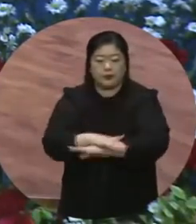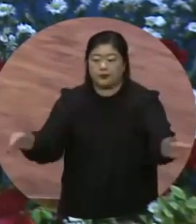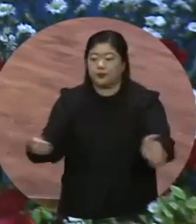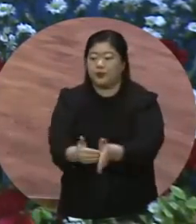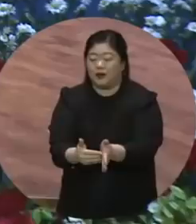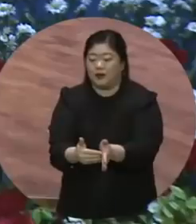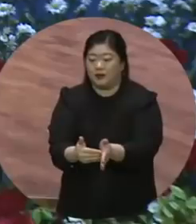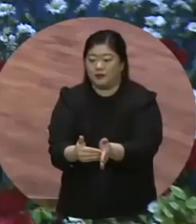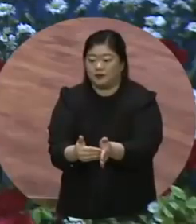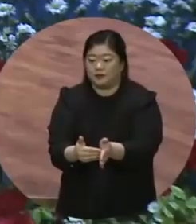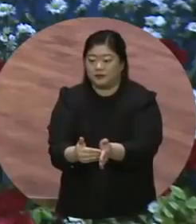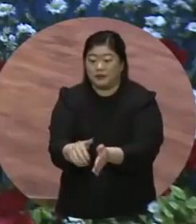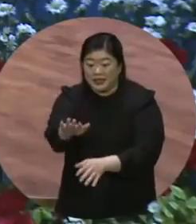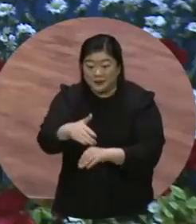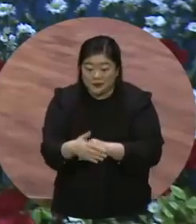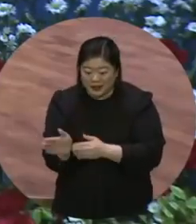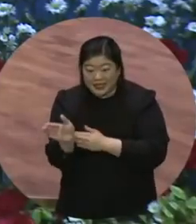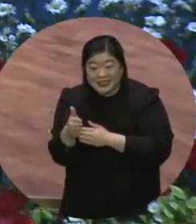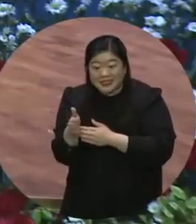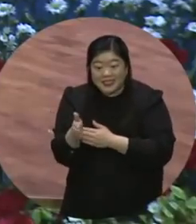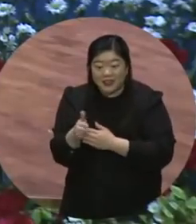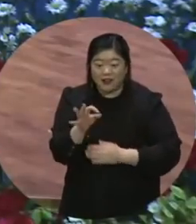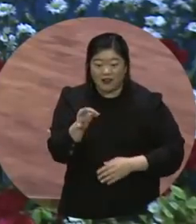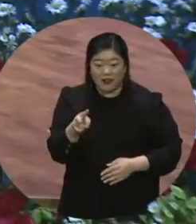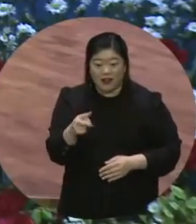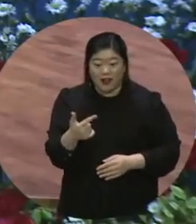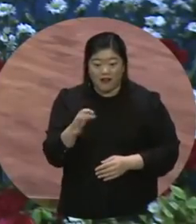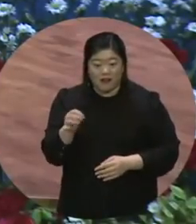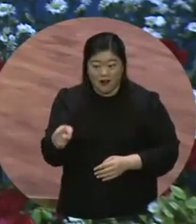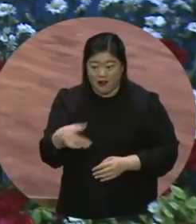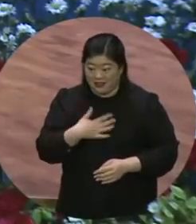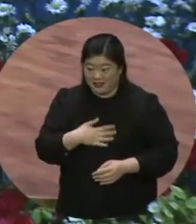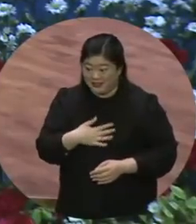거기 중에 연어를 보면요. 연어는요,